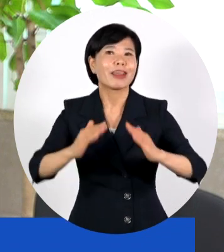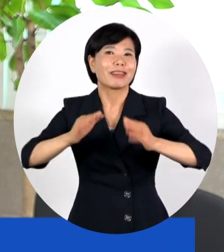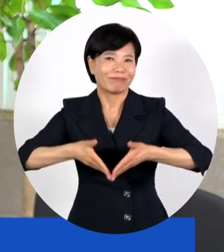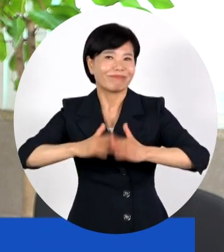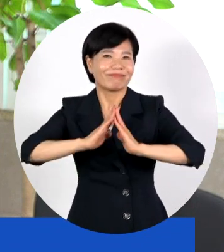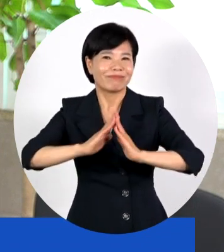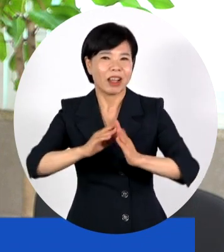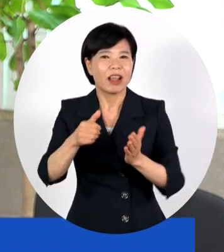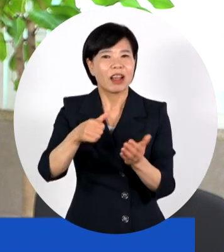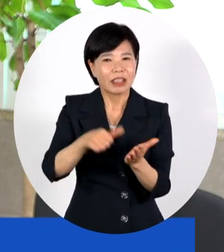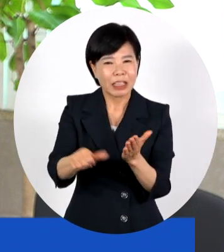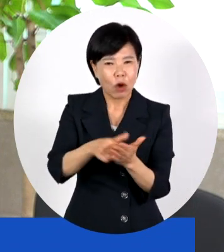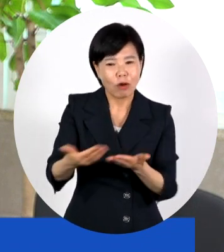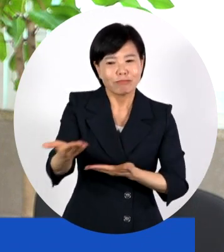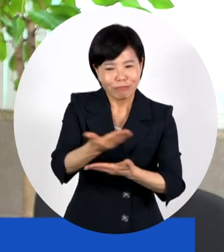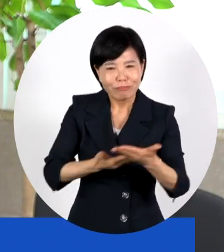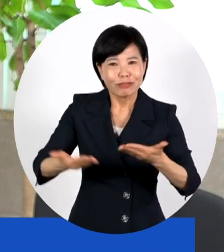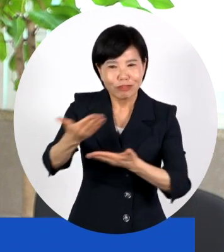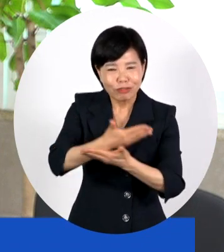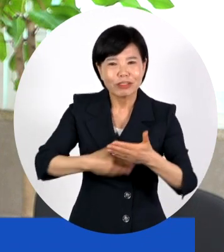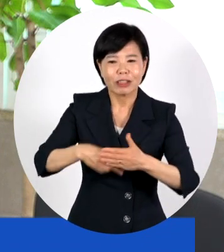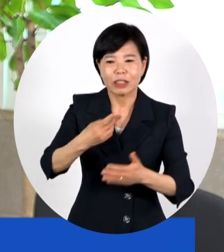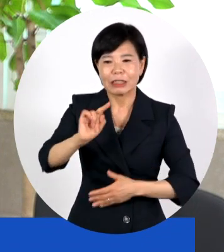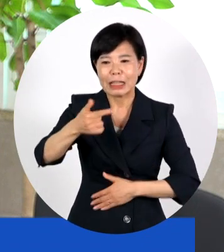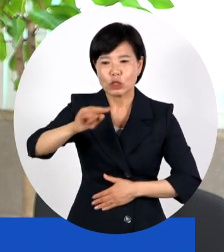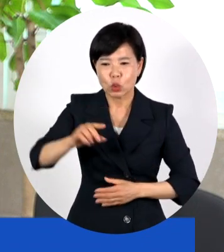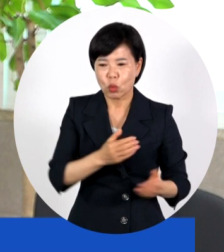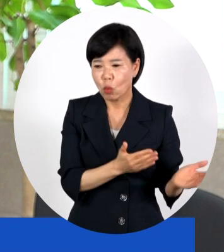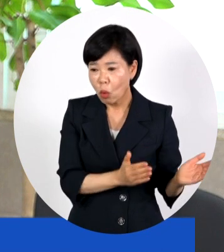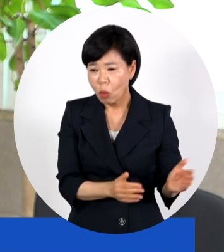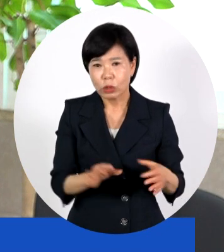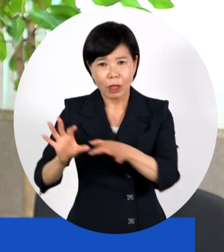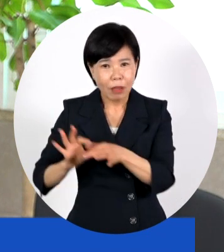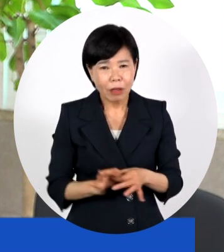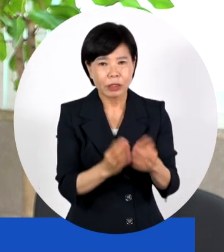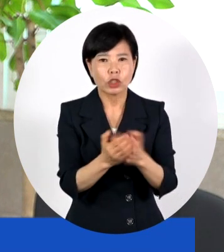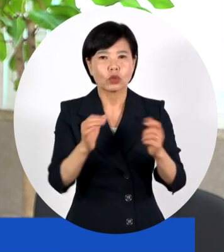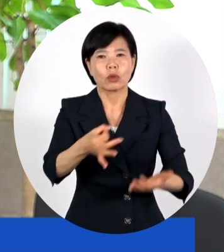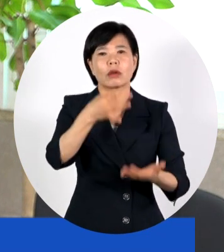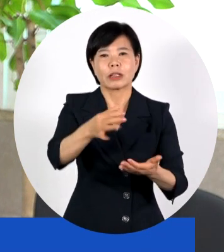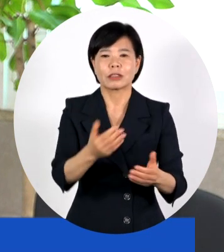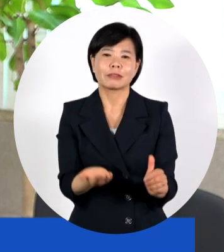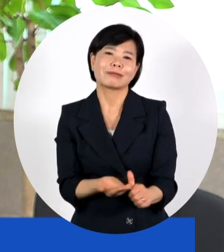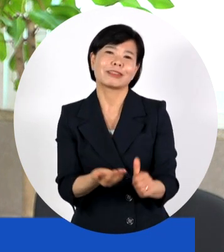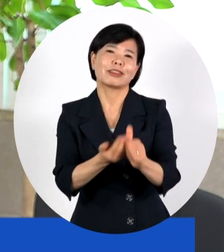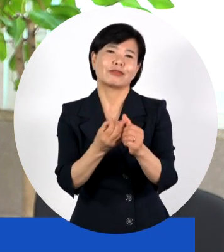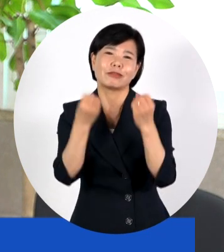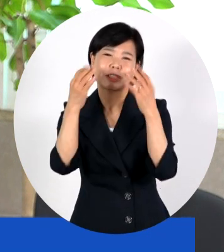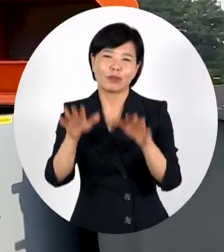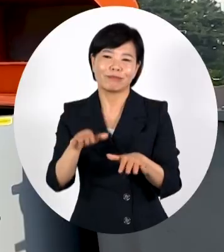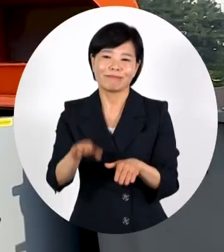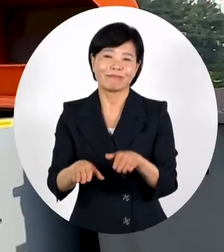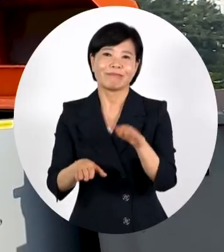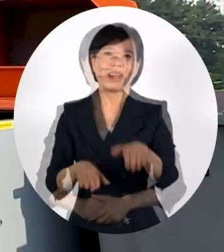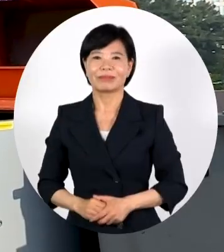시설입니다. 자원순환 경제, 탄소 중립 사회로의 이행은 제주의 가치를 키우는 새로운 도약이 될